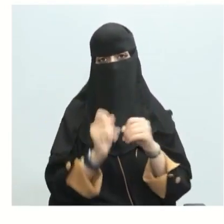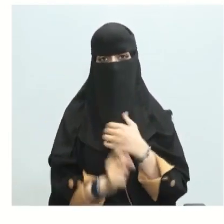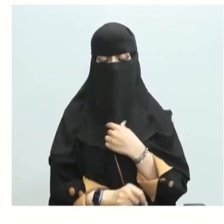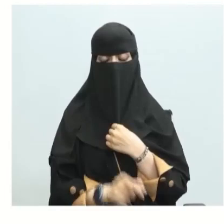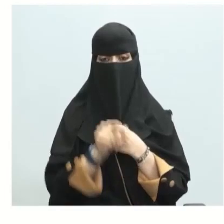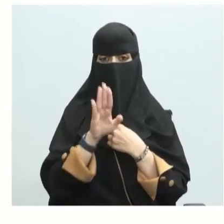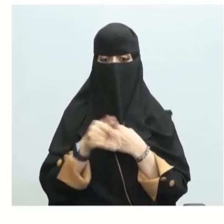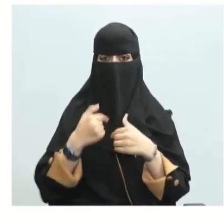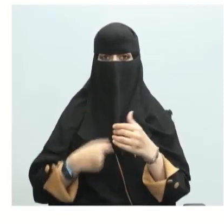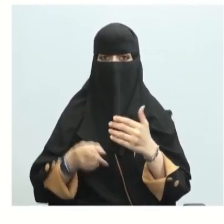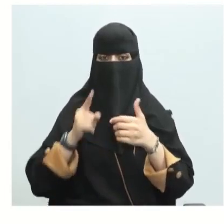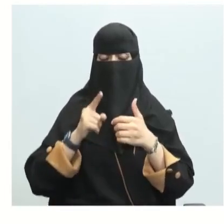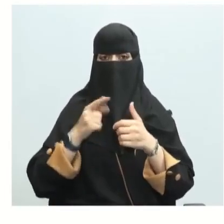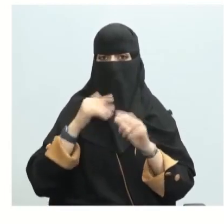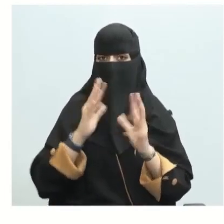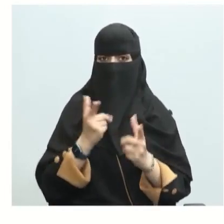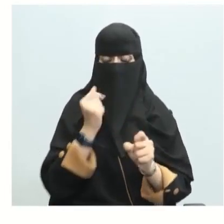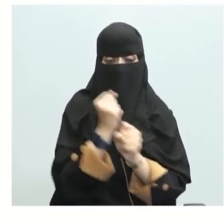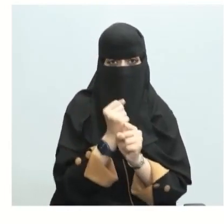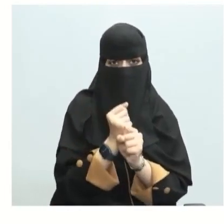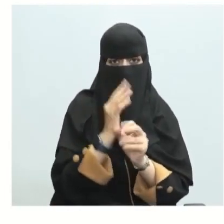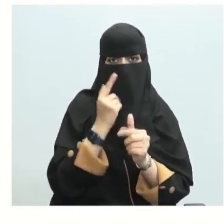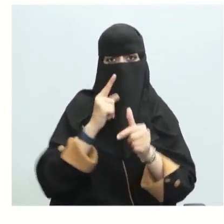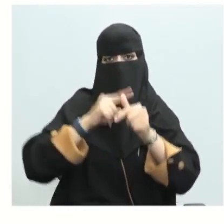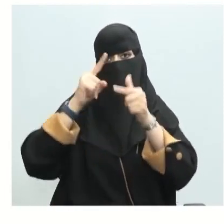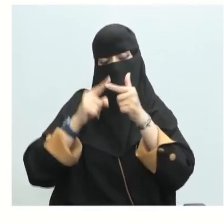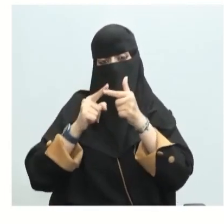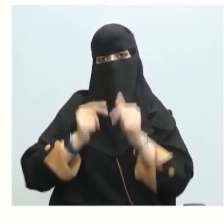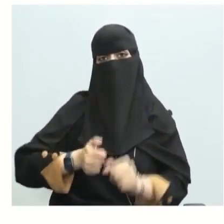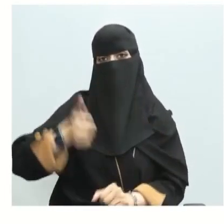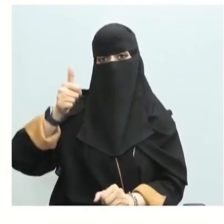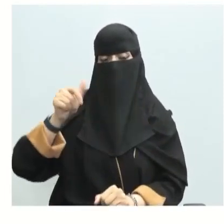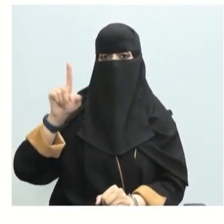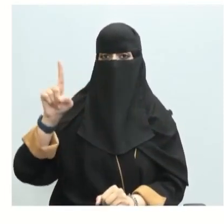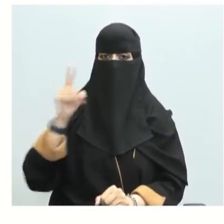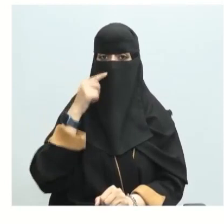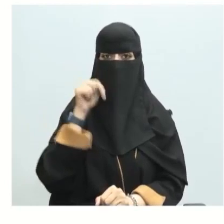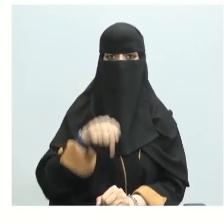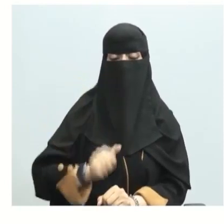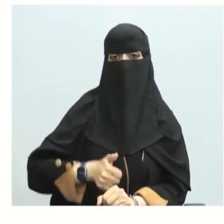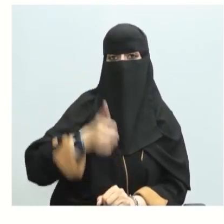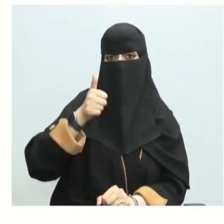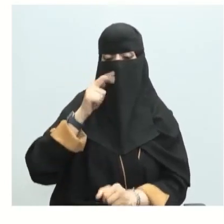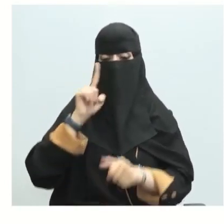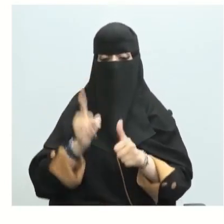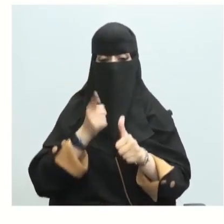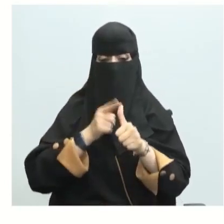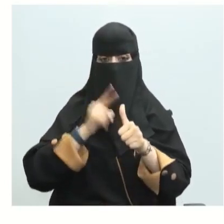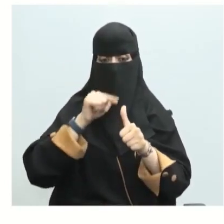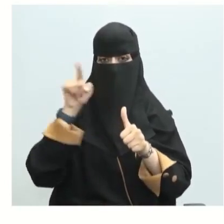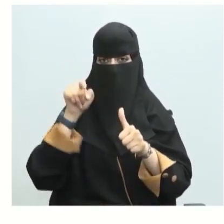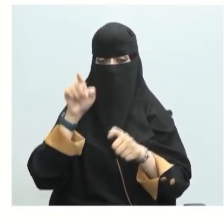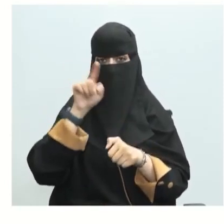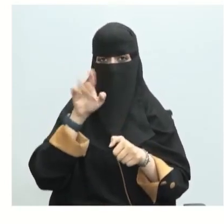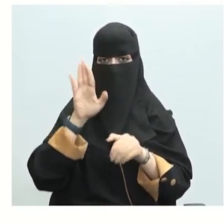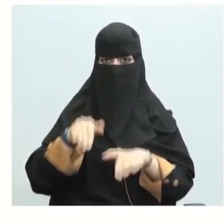ولكن تم بخطوتين اي وبي انظر الى a لدينا كبريت واكسجين